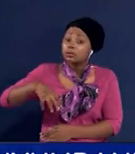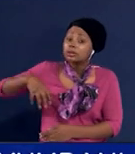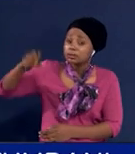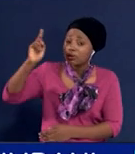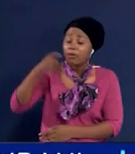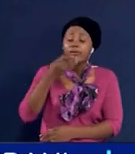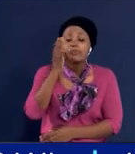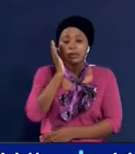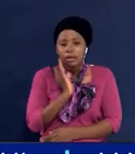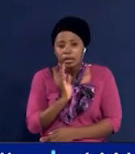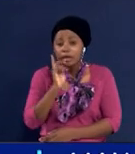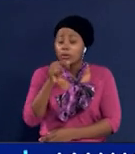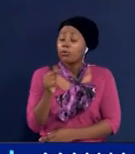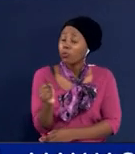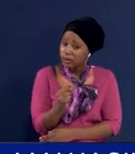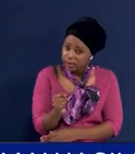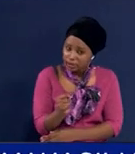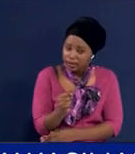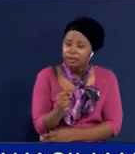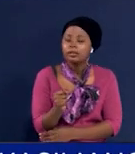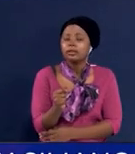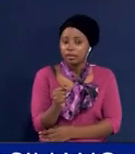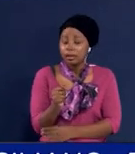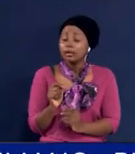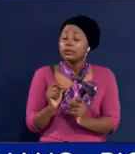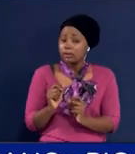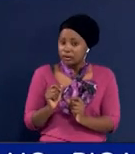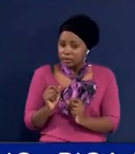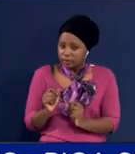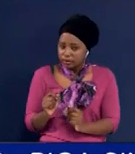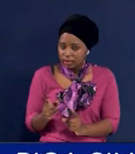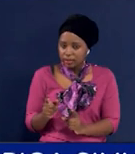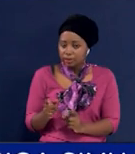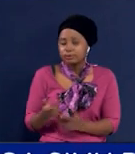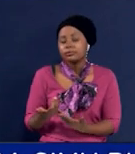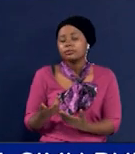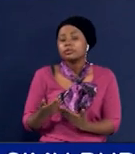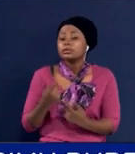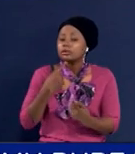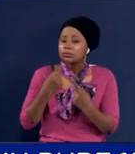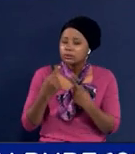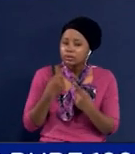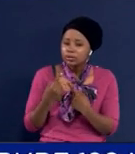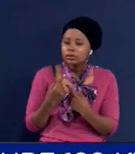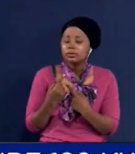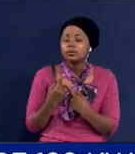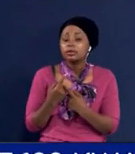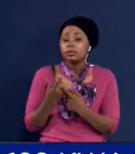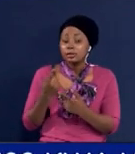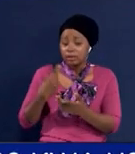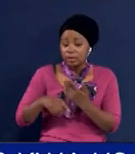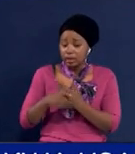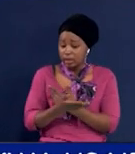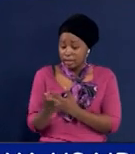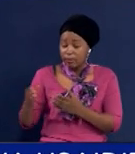wako vijana, wako wazee. Lakini kwa kuongeza tu nizungumze kwamba kati ya haya